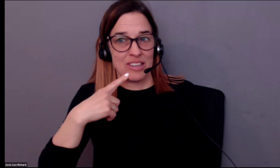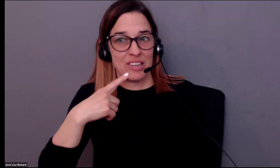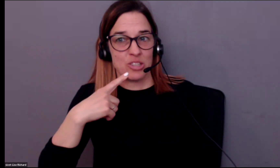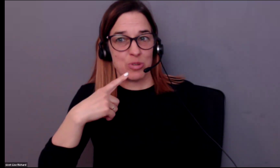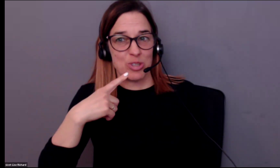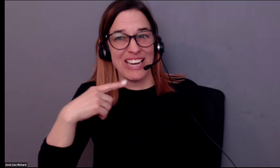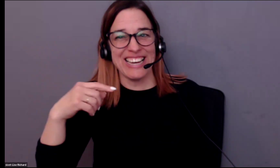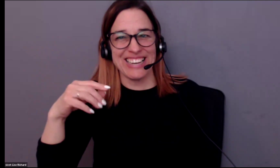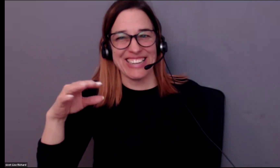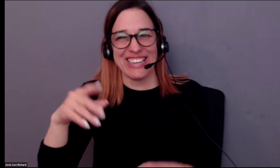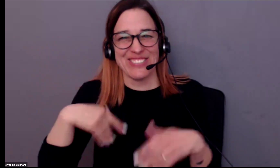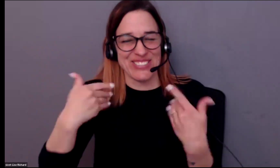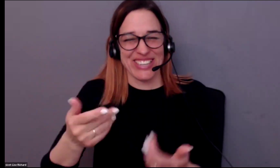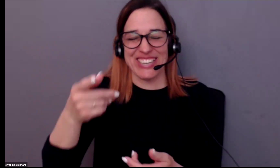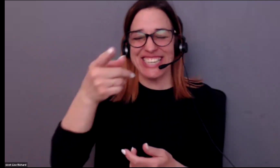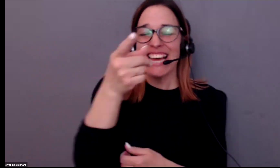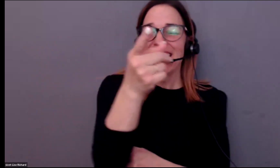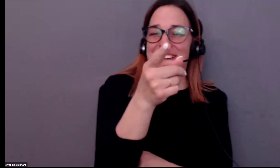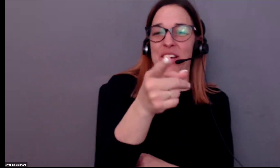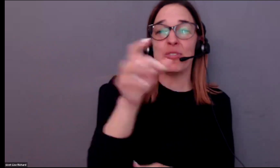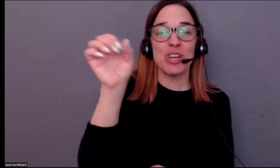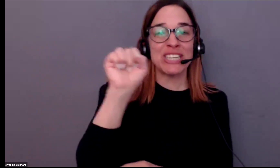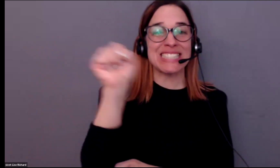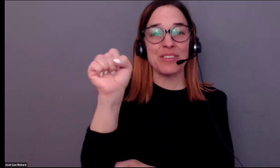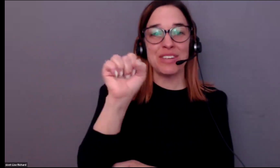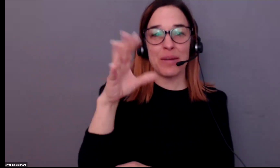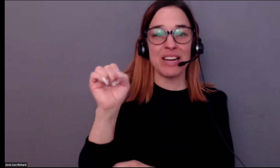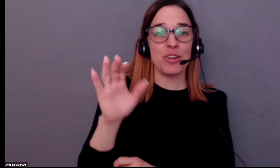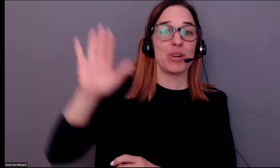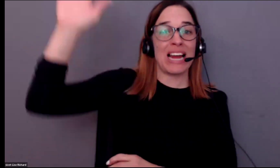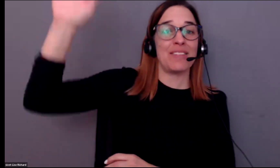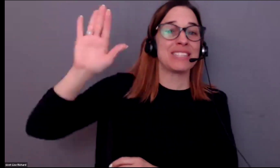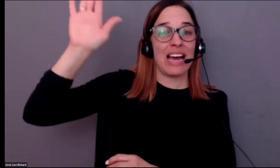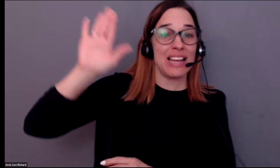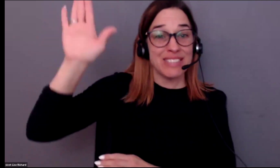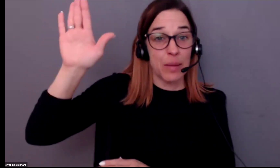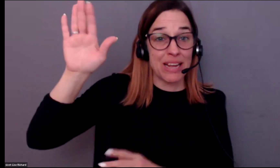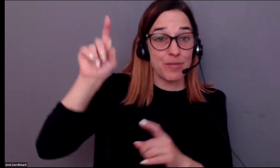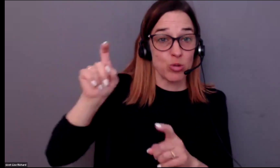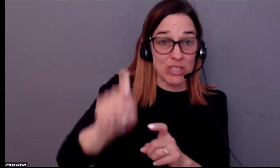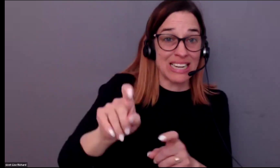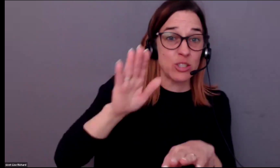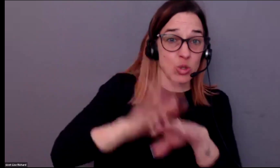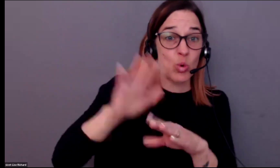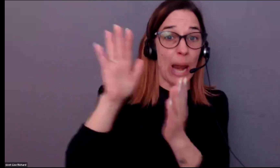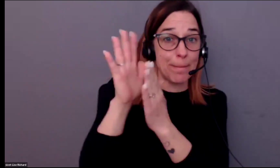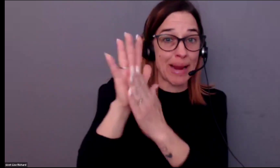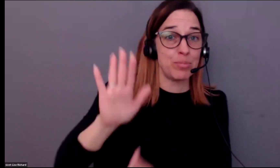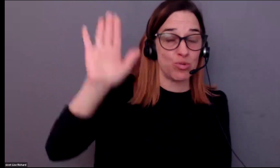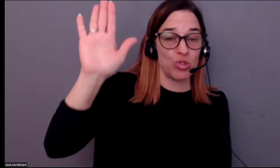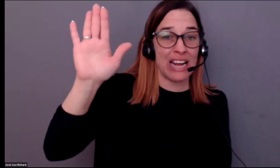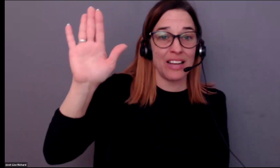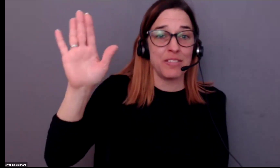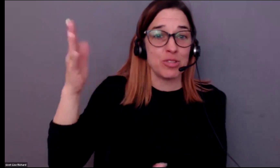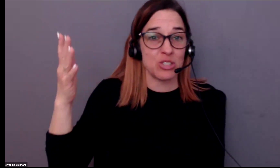euh, Attendez, c'est parce que tu m'entends découragé. Parce qu'il faut que Sylvie Labelle, il faut elle lève sa main. Il faut que tu cliques sur la